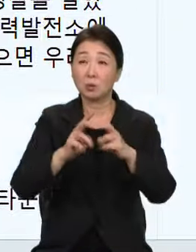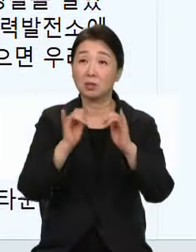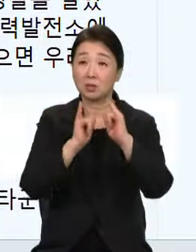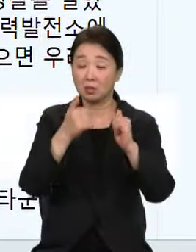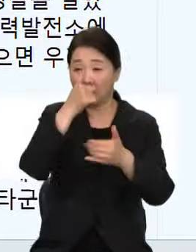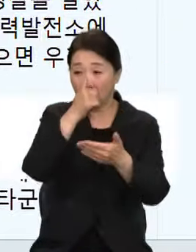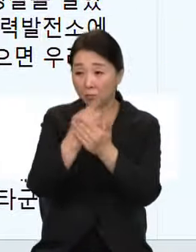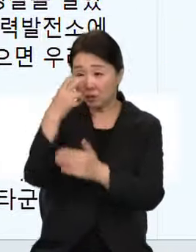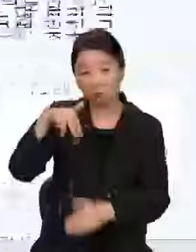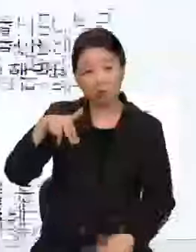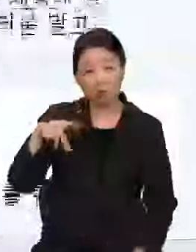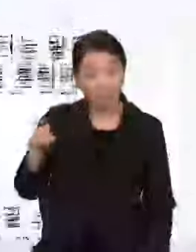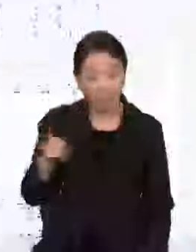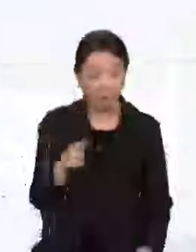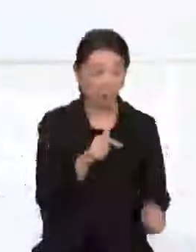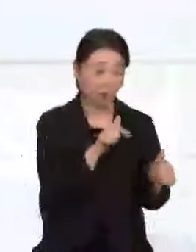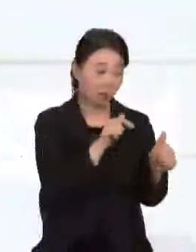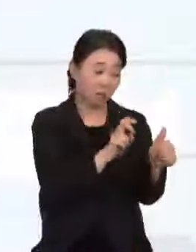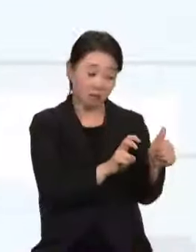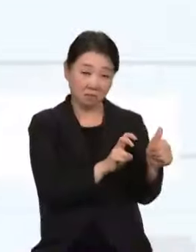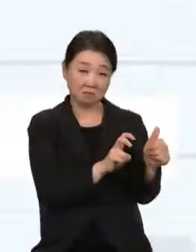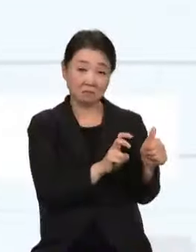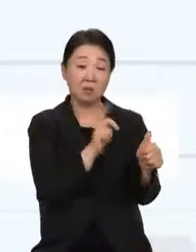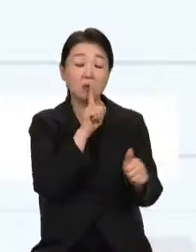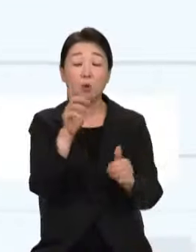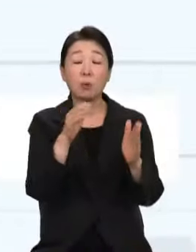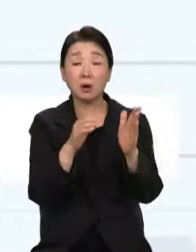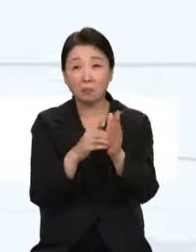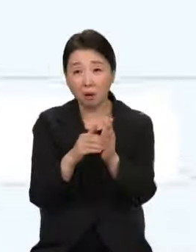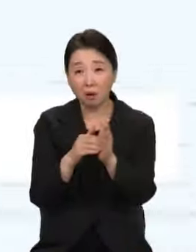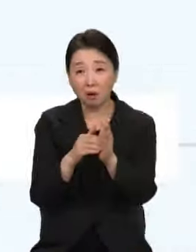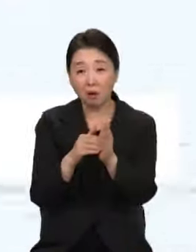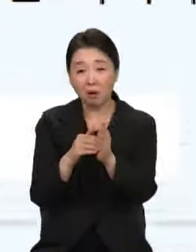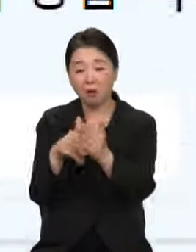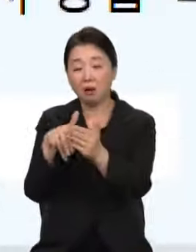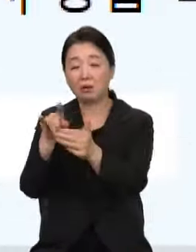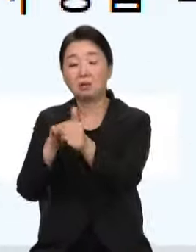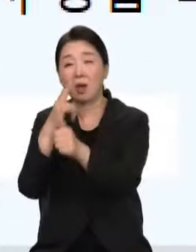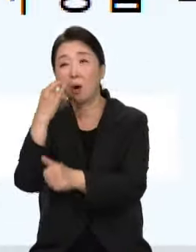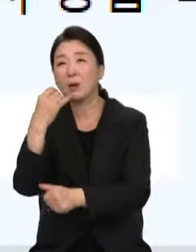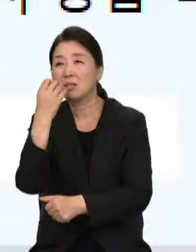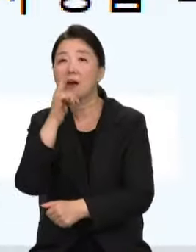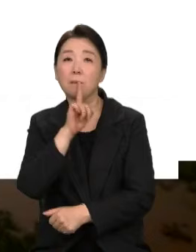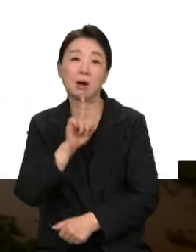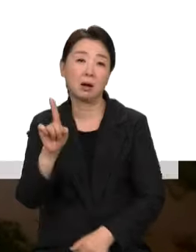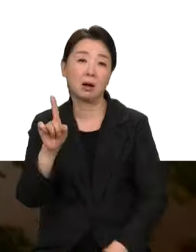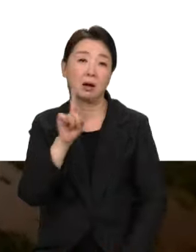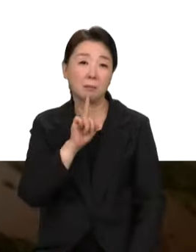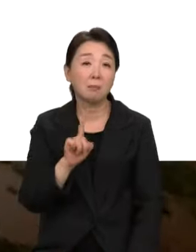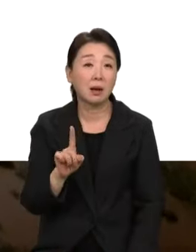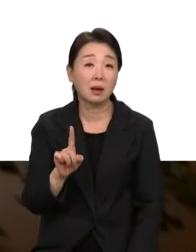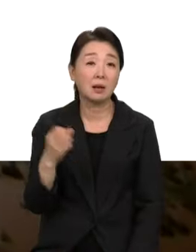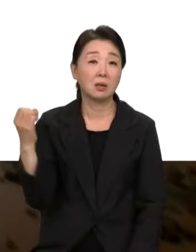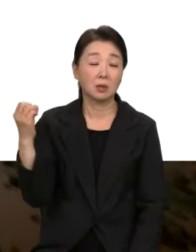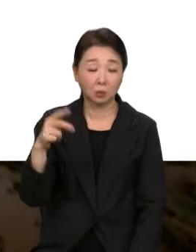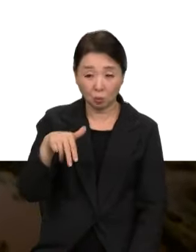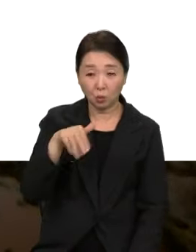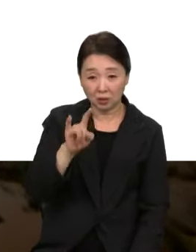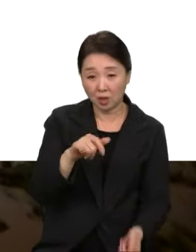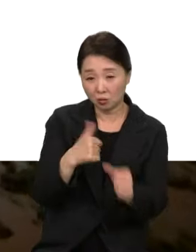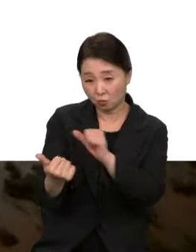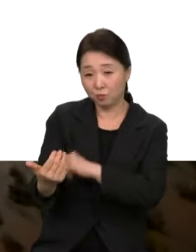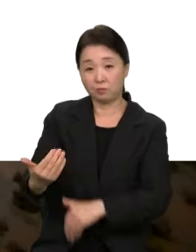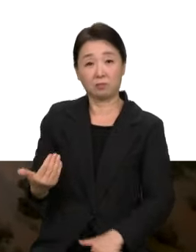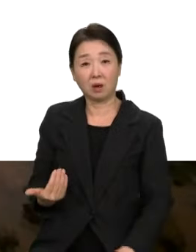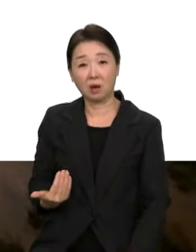고위공직자범죄수사처에 임 전 사단장을 고발한 생존 해병의 어머니에겐 이상한 엄마라는 댓글이 달렸습니다. 심지어 최상병이 순직